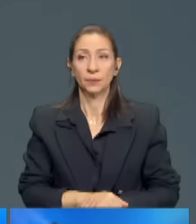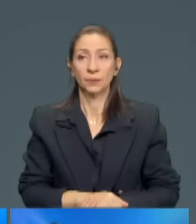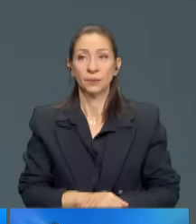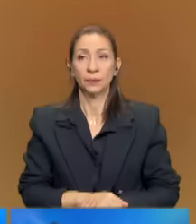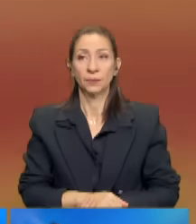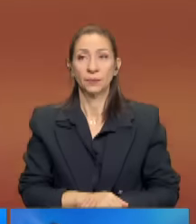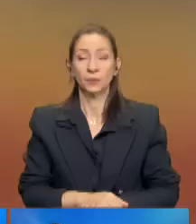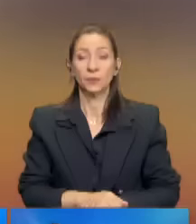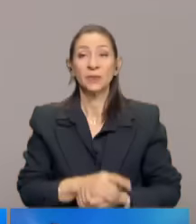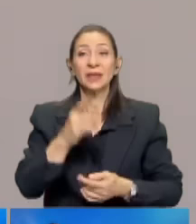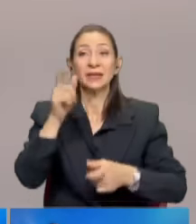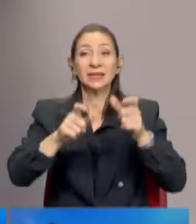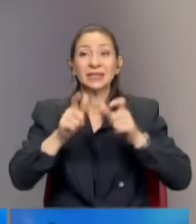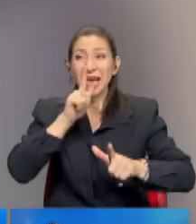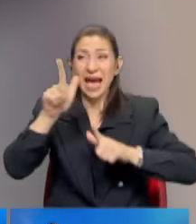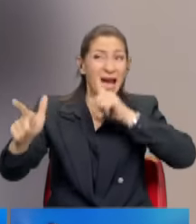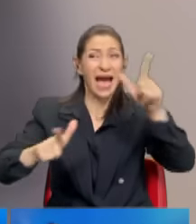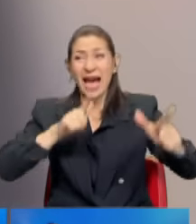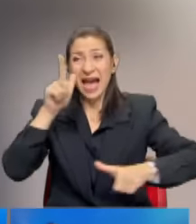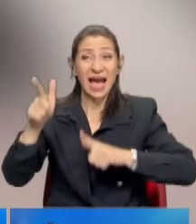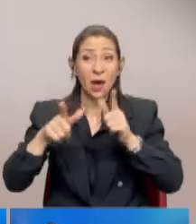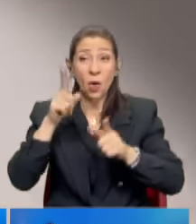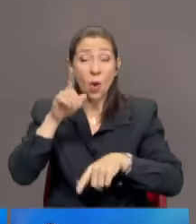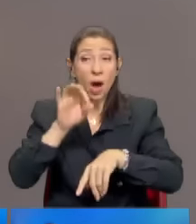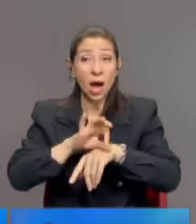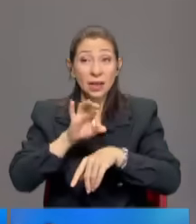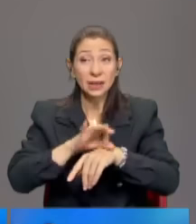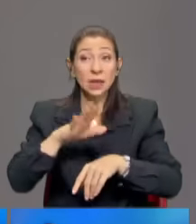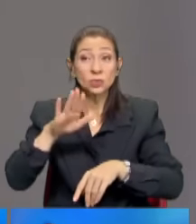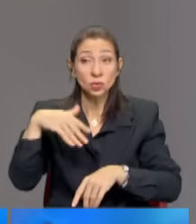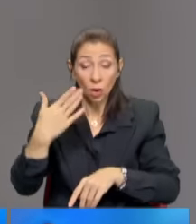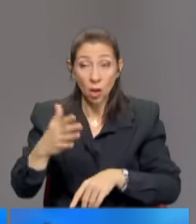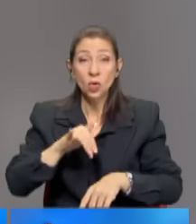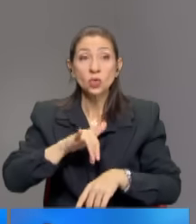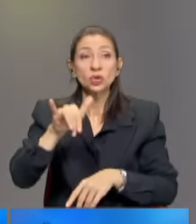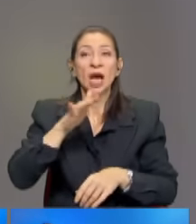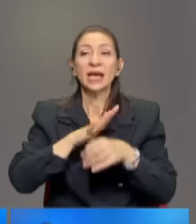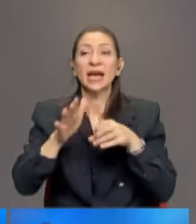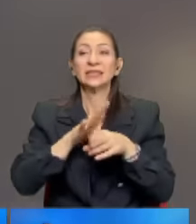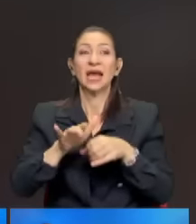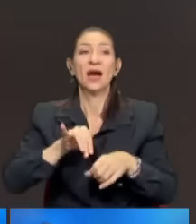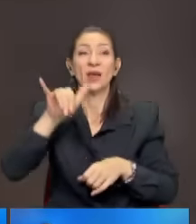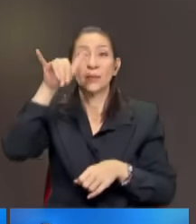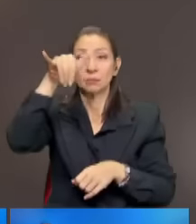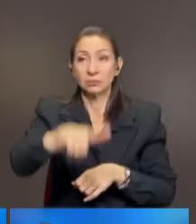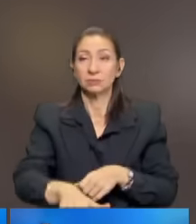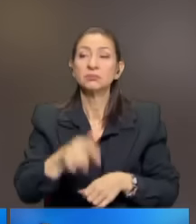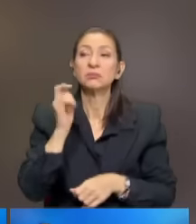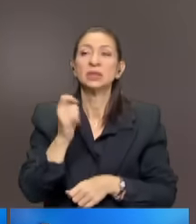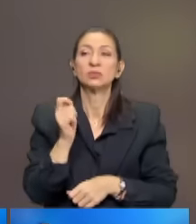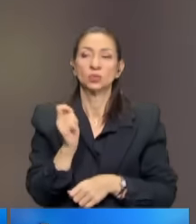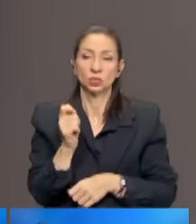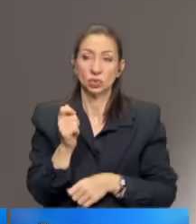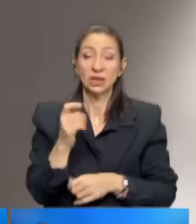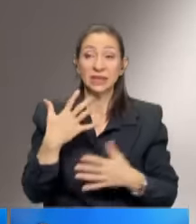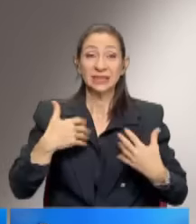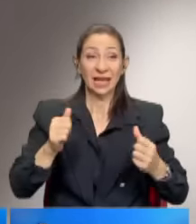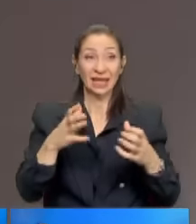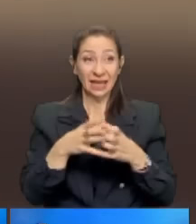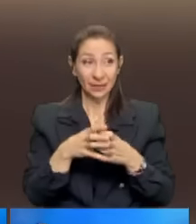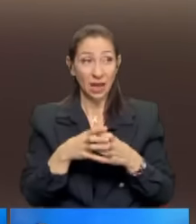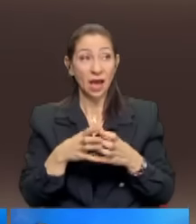yaşadı yolcuların çığlık çığlığa kaldıkları o anlardan sonra uçak Kayseri havalimanına zorunlu iniş yaptı sağlık